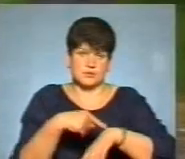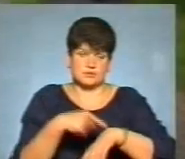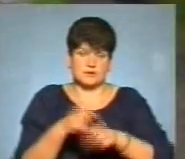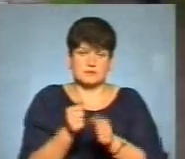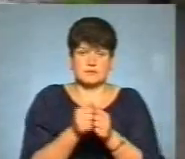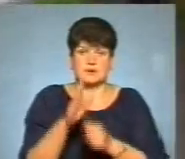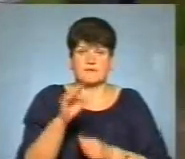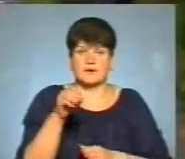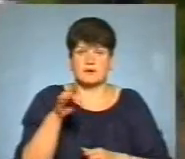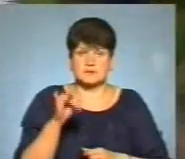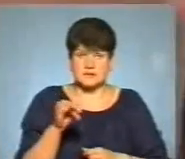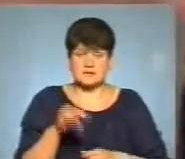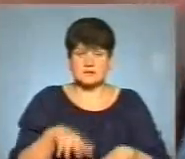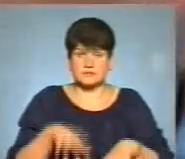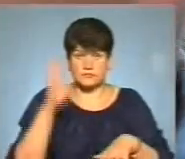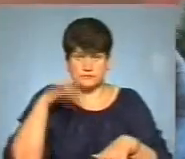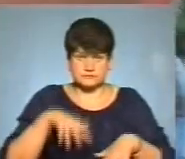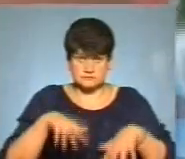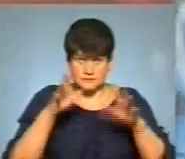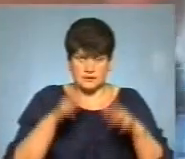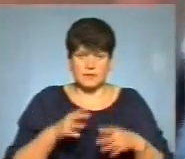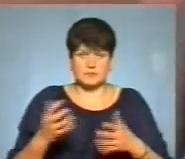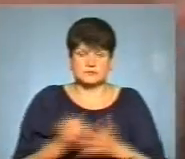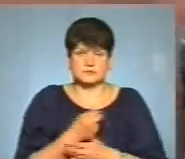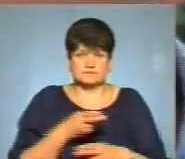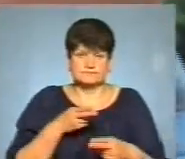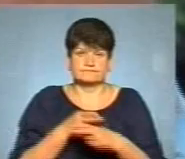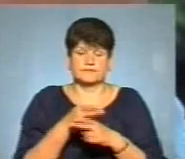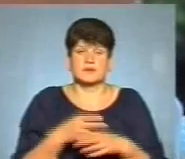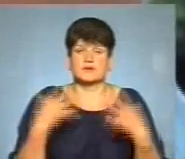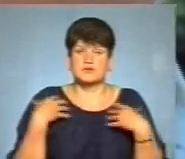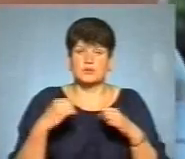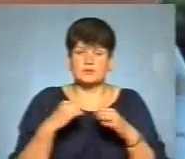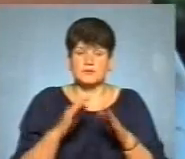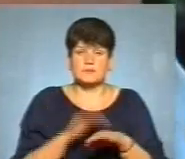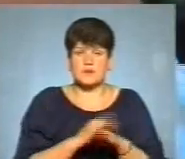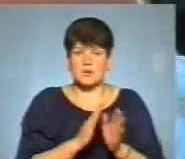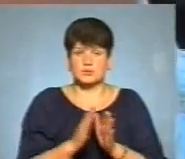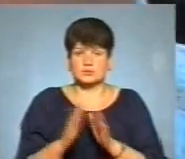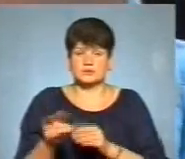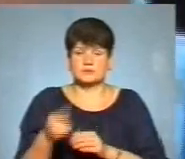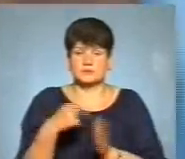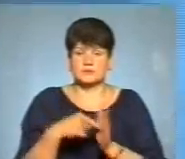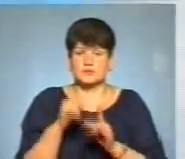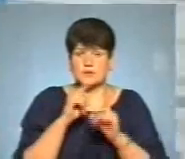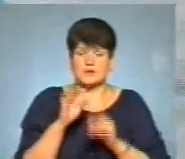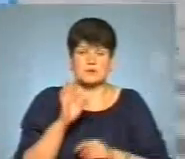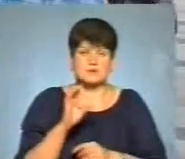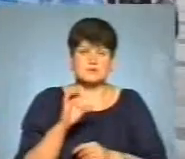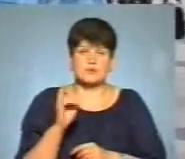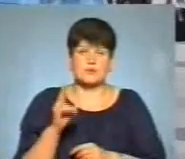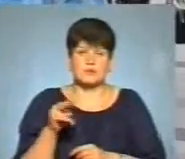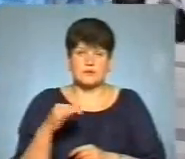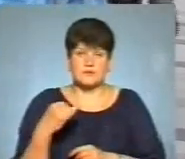Каже, через воду там утворився затор. Начальник управління благоустрою та екології Тернопільської міської ради Олег Соколовський